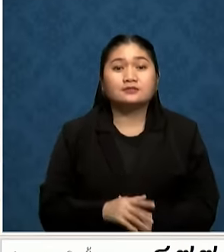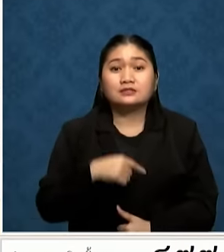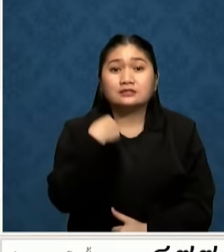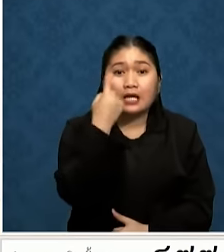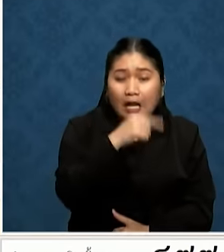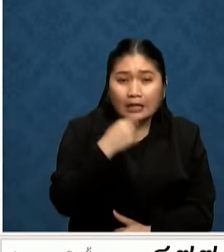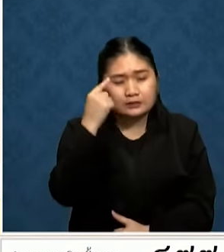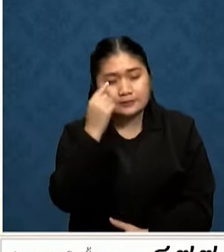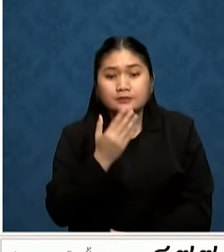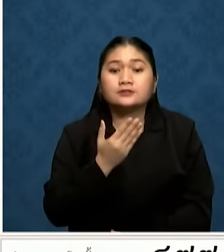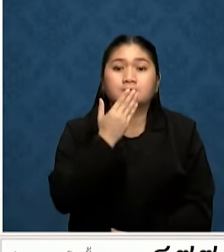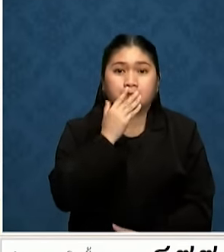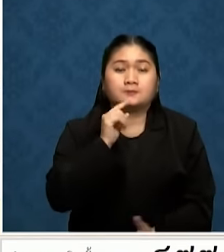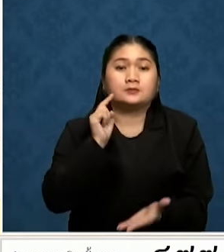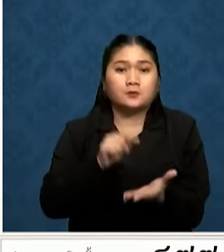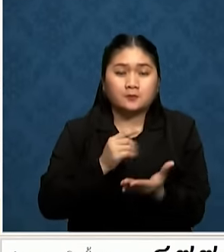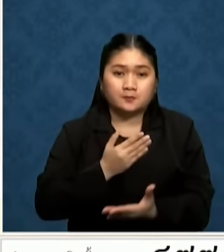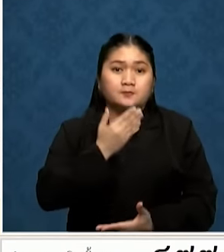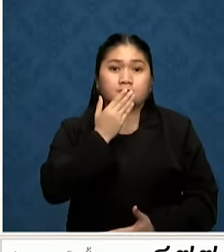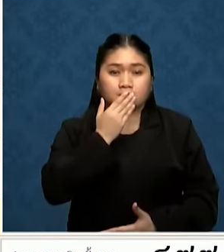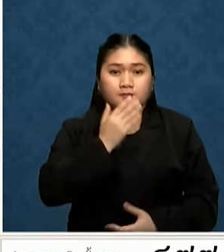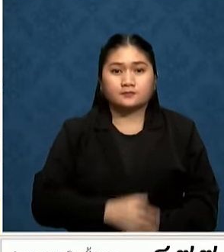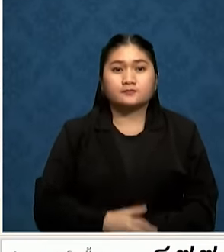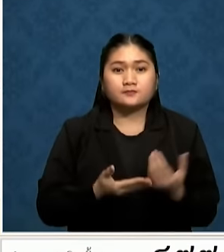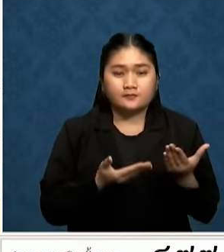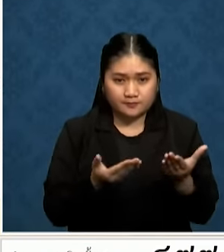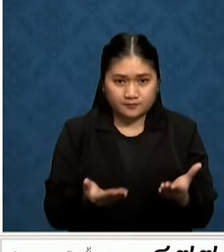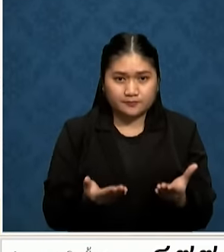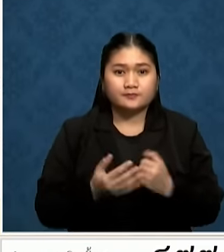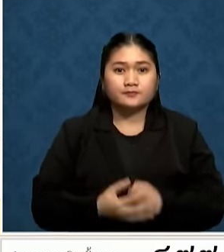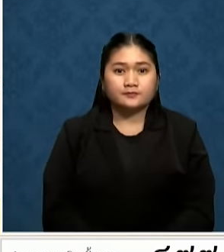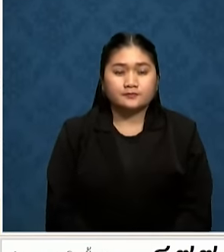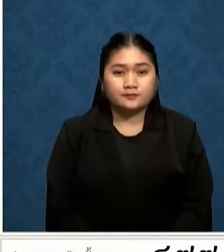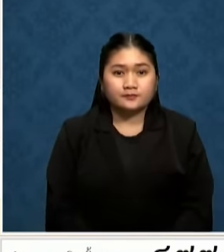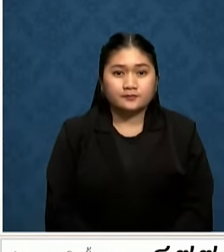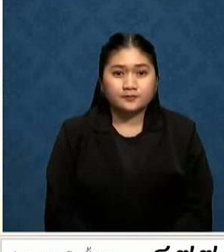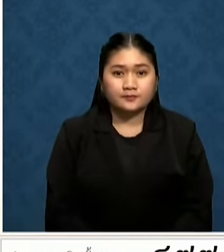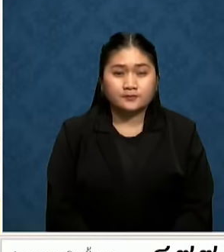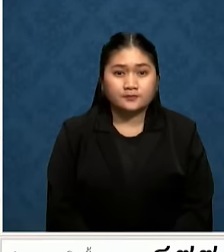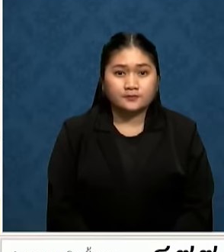ผู้ได้เหนวาควรงดออกเสียงปลดกดปมงดออกเสียงครับขอเชิญใช้สิทธลงกระแนครับ